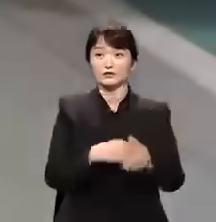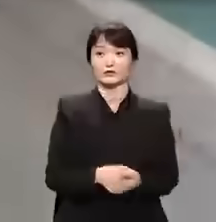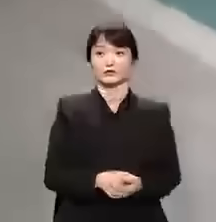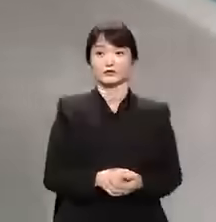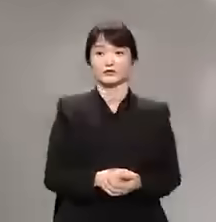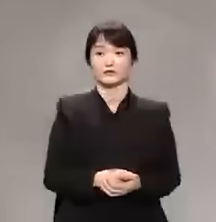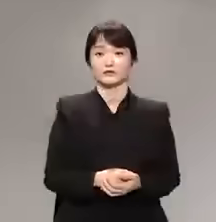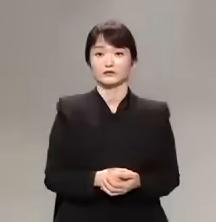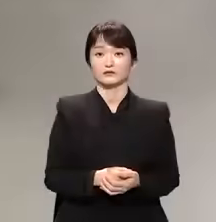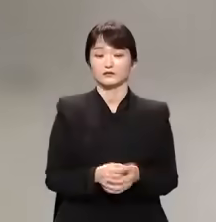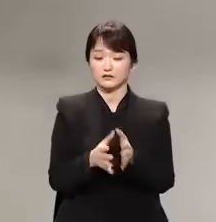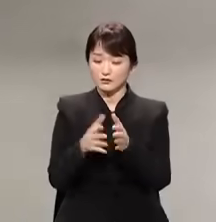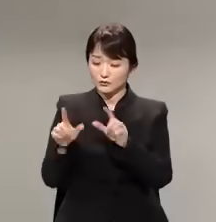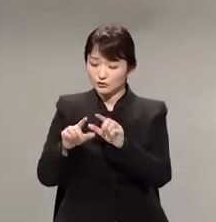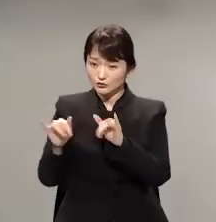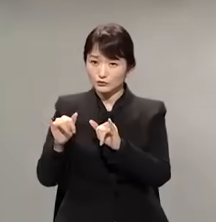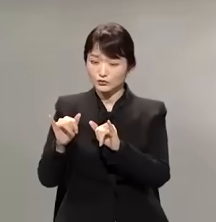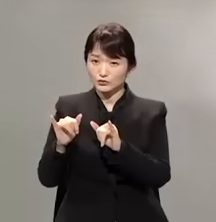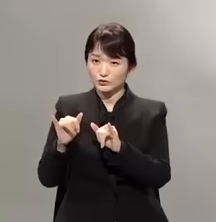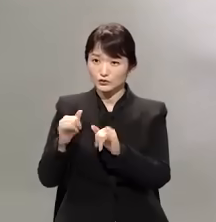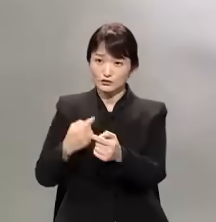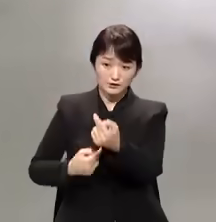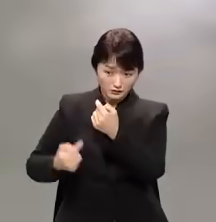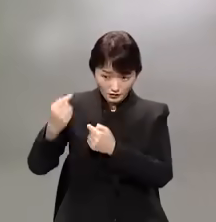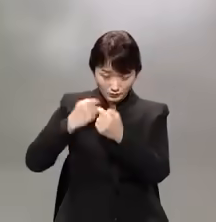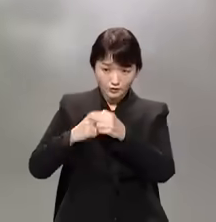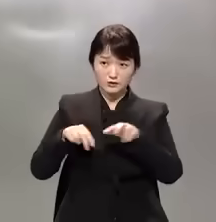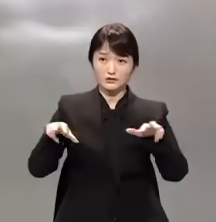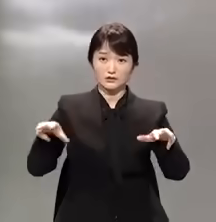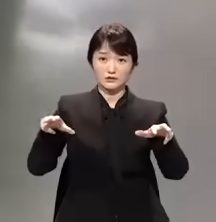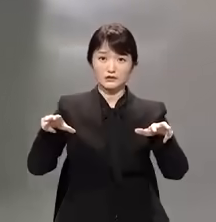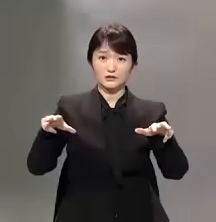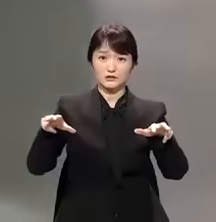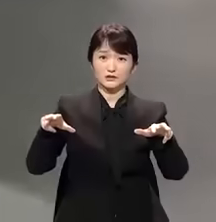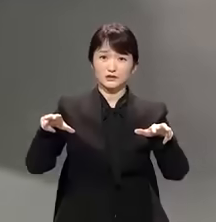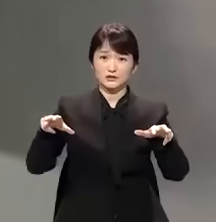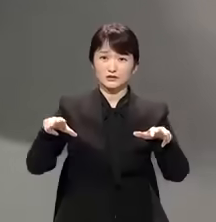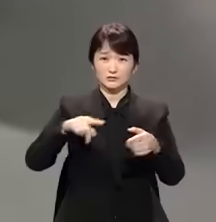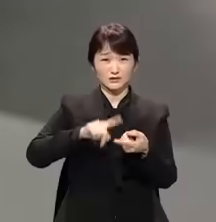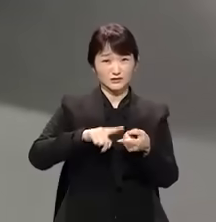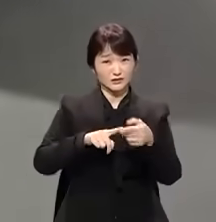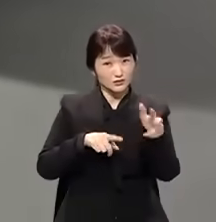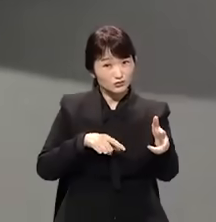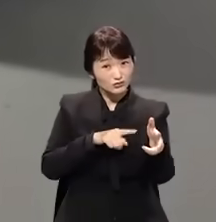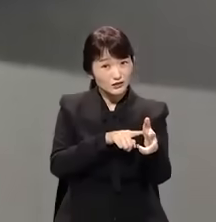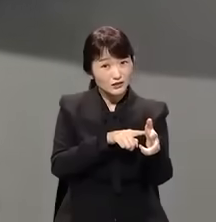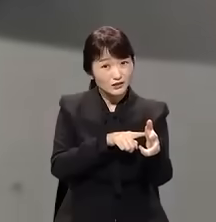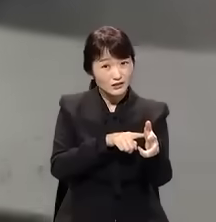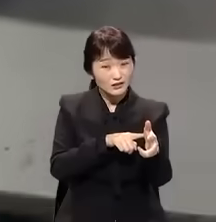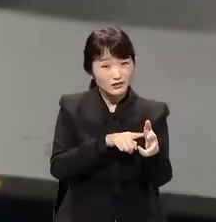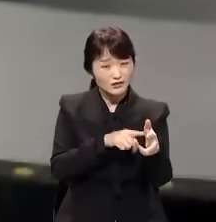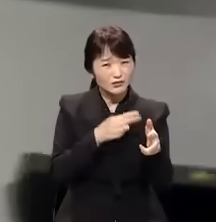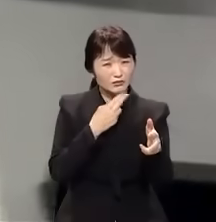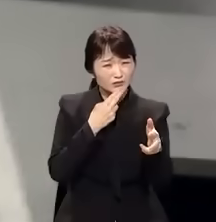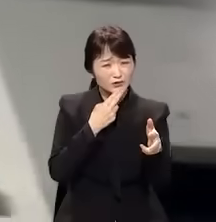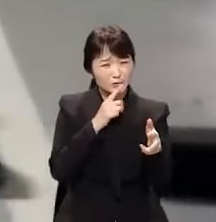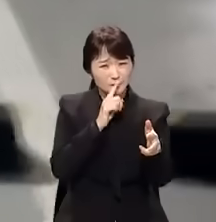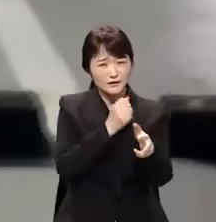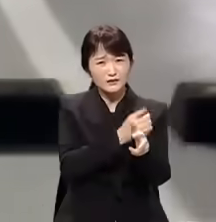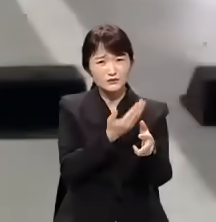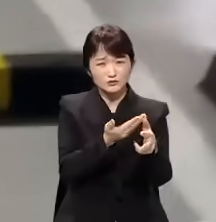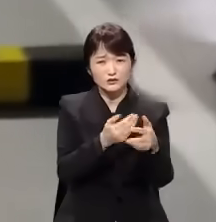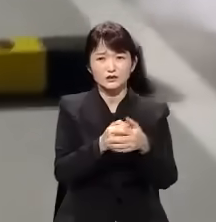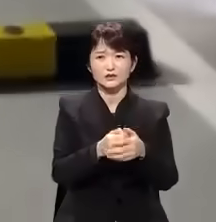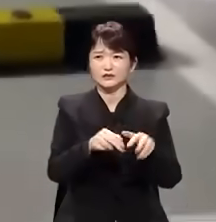그 아파트 주민이신 이제 제보를 해 주셨는데 저거 아직도 있다고는 제발 말씀해 주지 마세요 아직 있으면 저거 그냥 들어갑니다 아직까지 있는